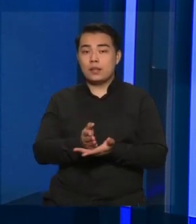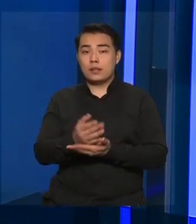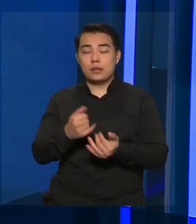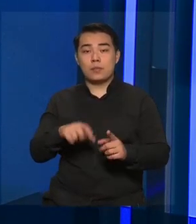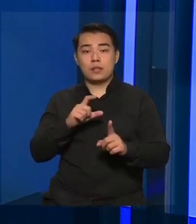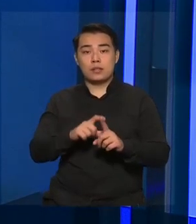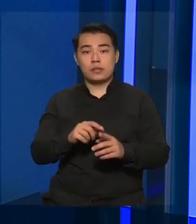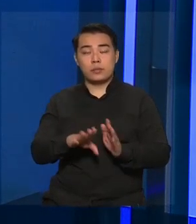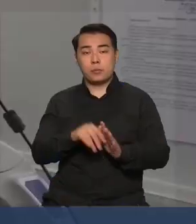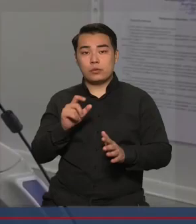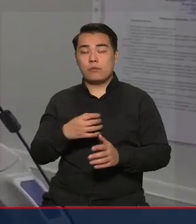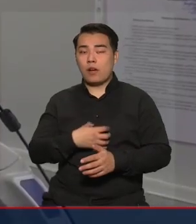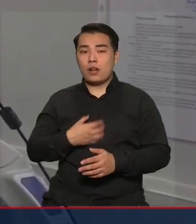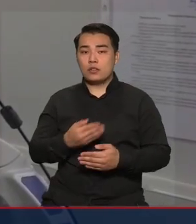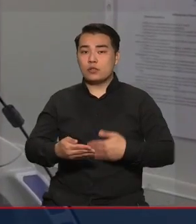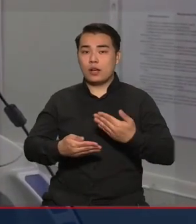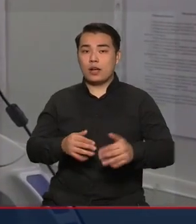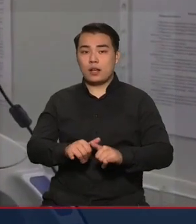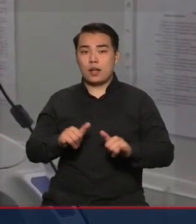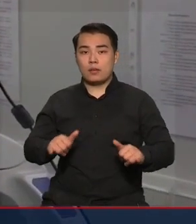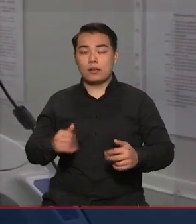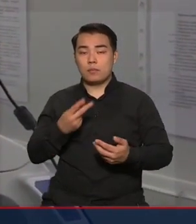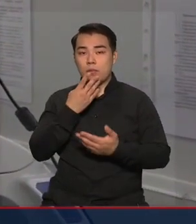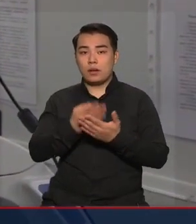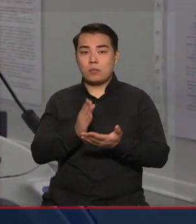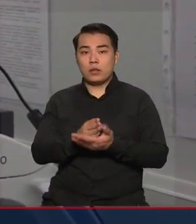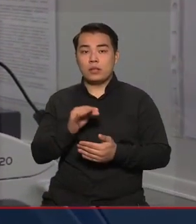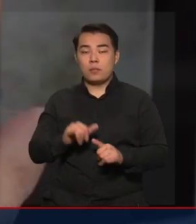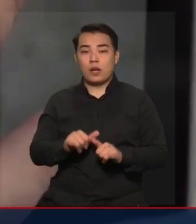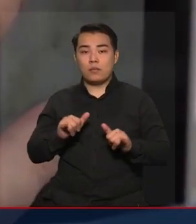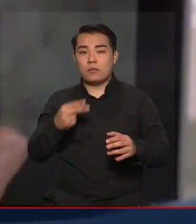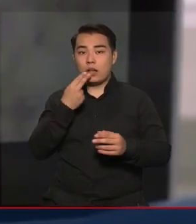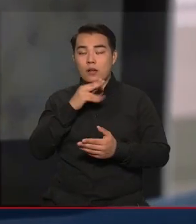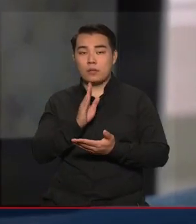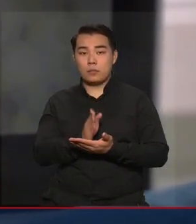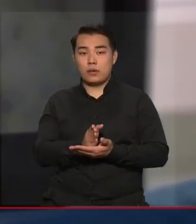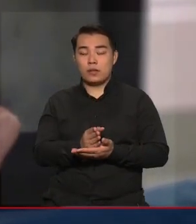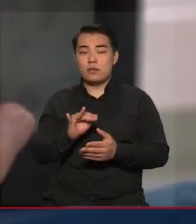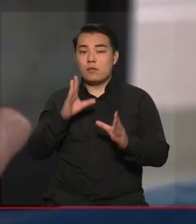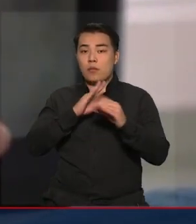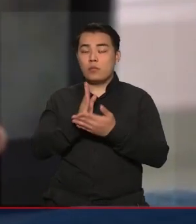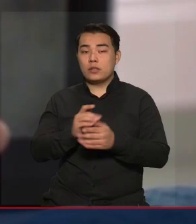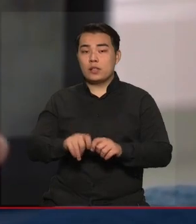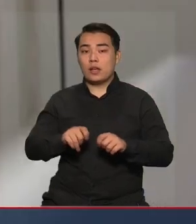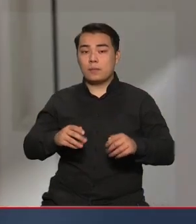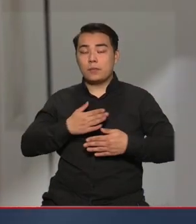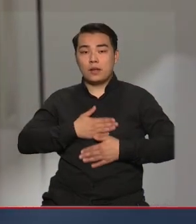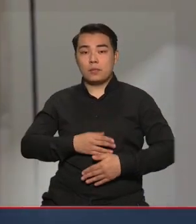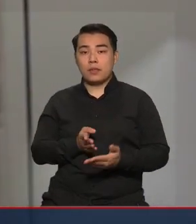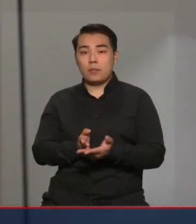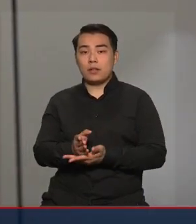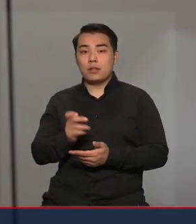они представляют собой важные шаги в развитии научной сферы и повышении ее эффективности и позволяют создать благоприятную среду